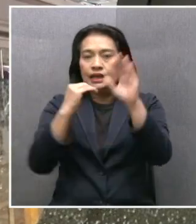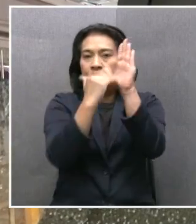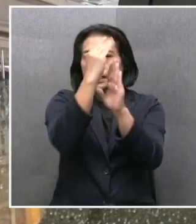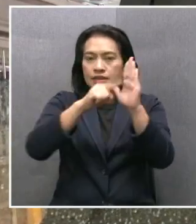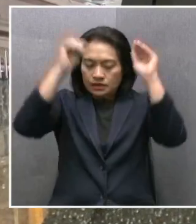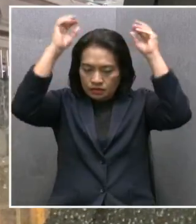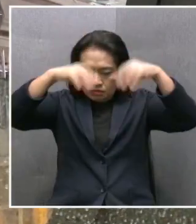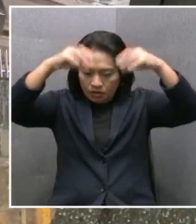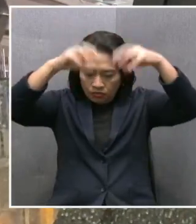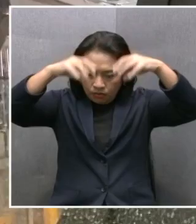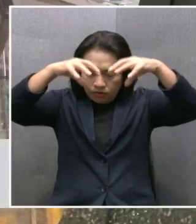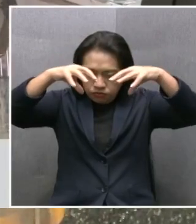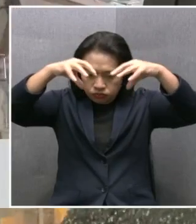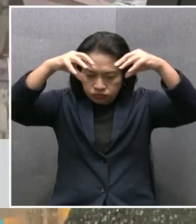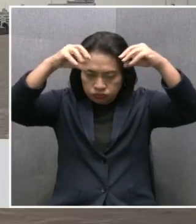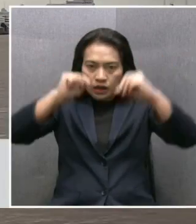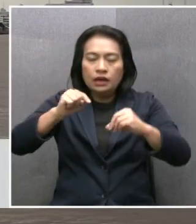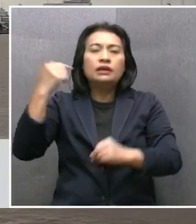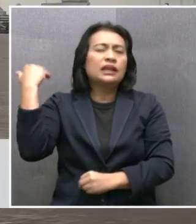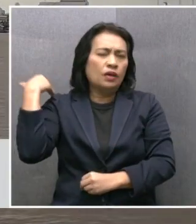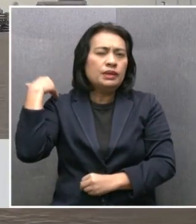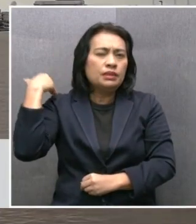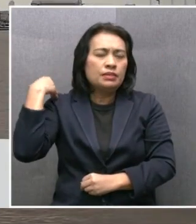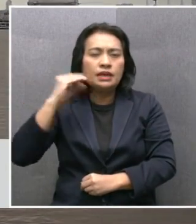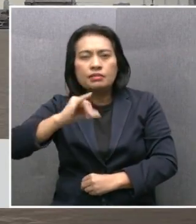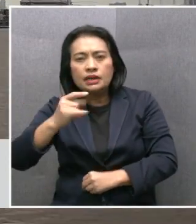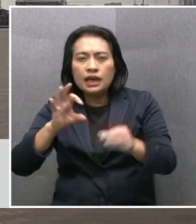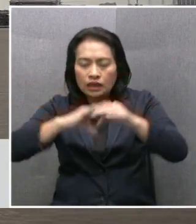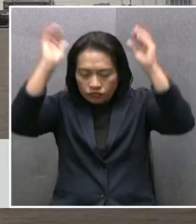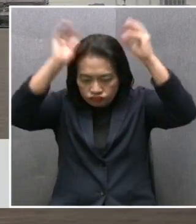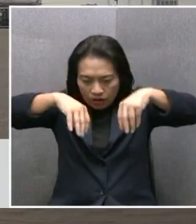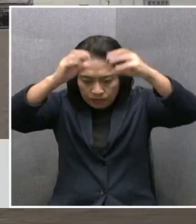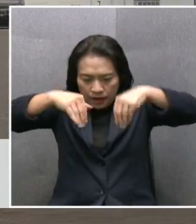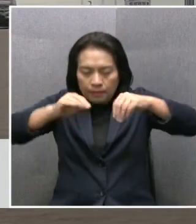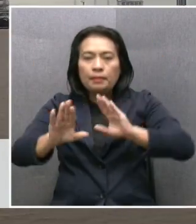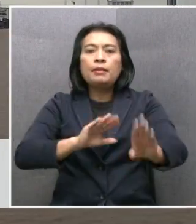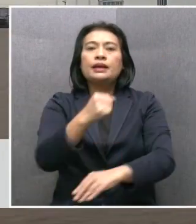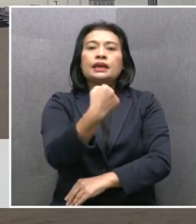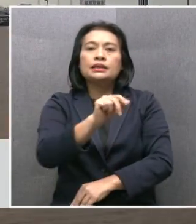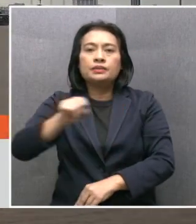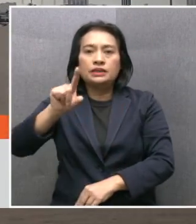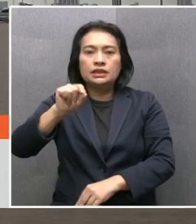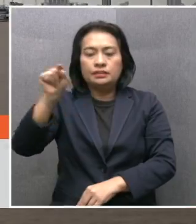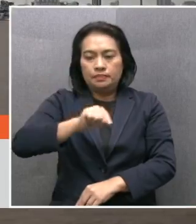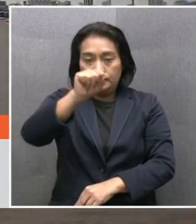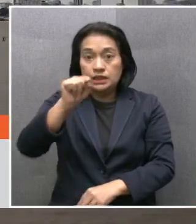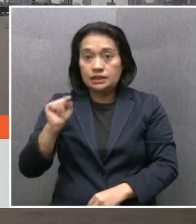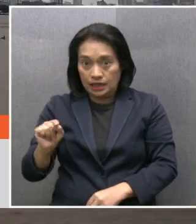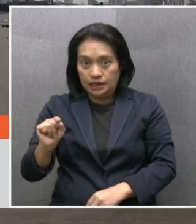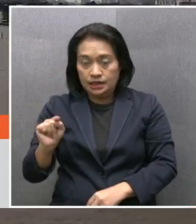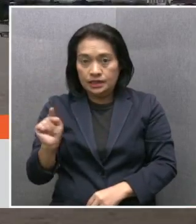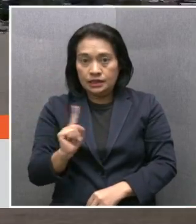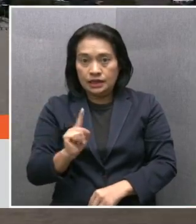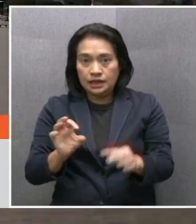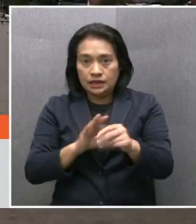นลดลงแต่ยังคงมีฝนฟ้าคะนองเกิดขึ้นได้ในบางพื้นที่ร้อยละ 10-20 ของพื้นที่ค่ะยกเว้นบริเว